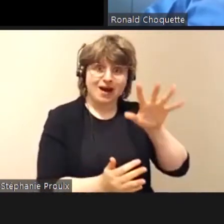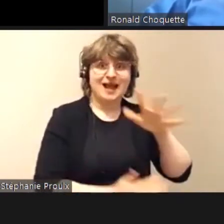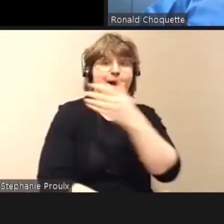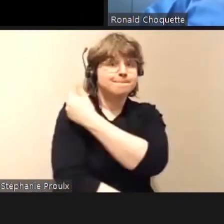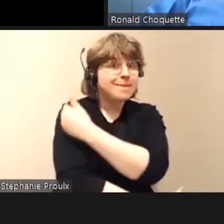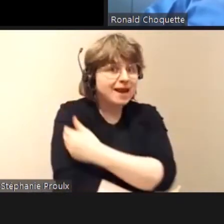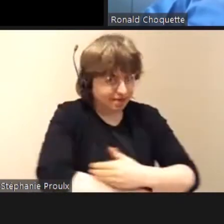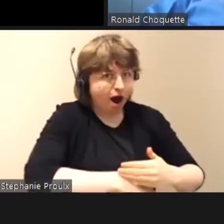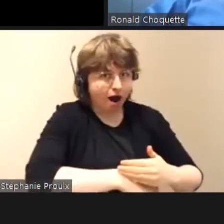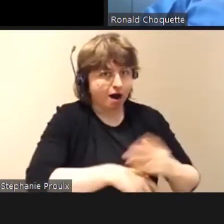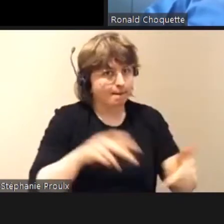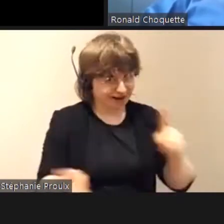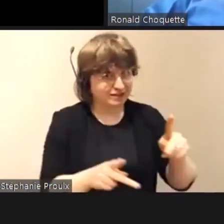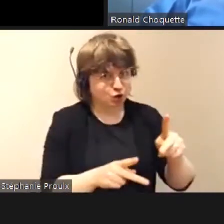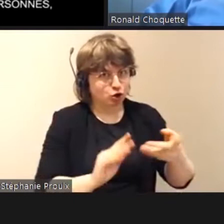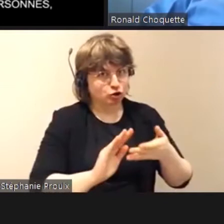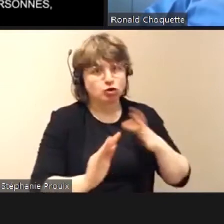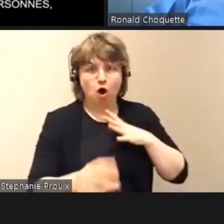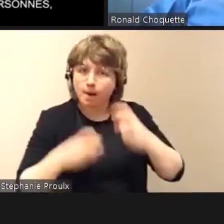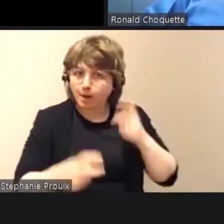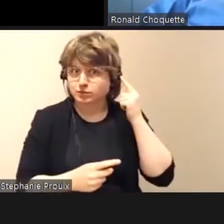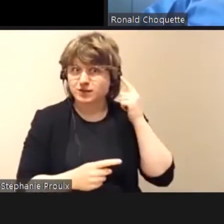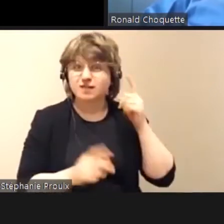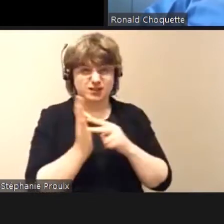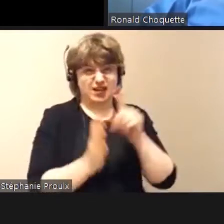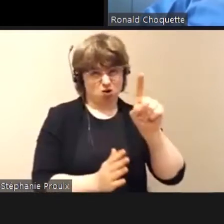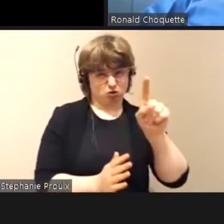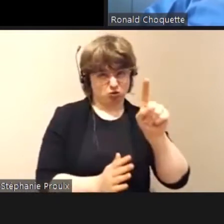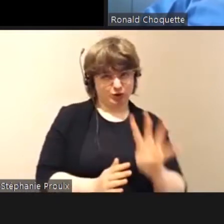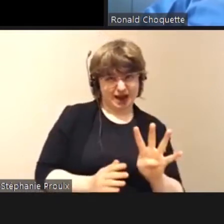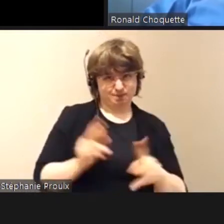de personnes. Ça, c'est une personne sur 4 qui pourrait avoir des problèmes auditifs.